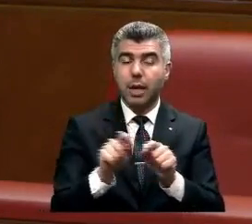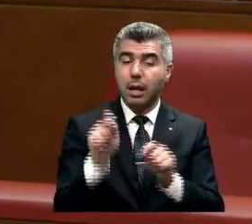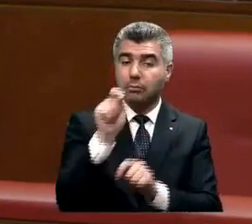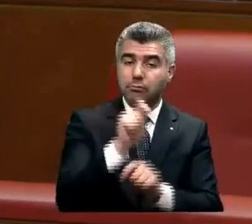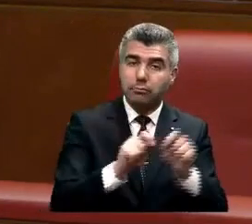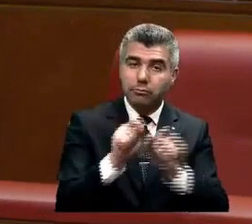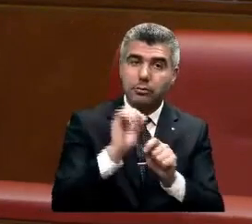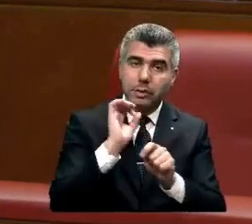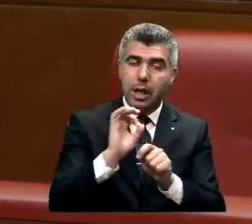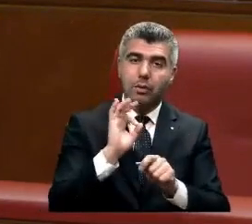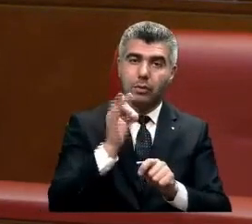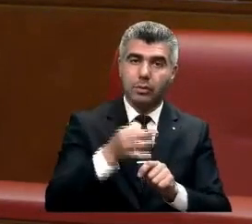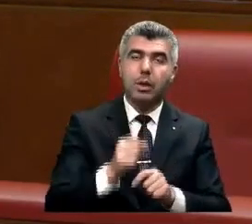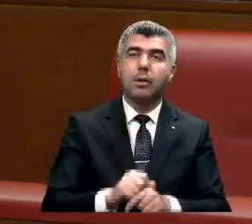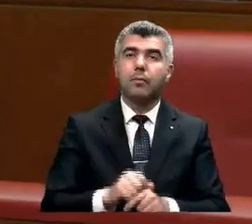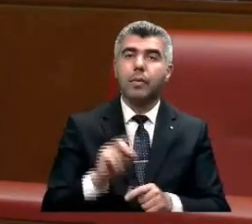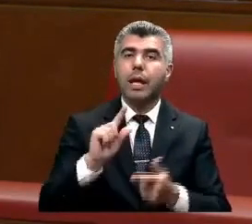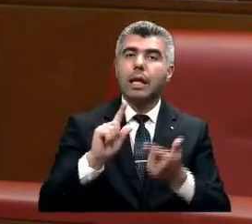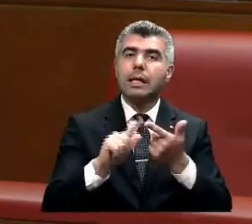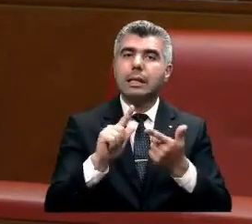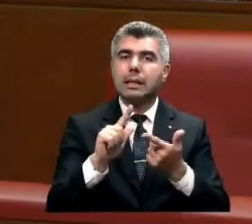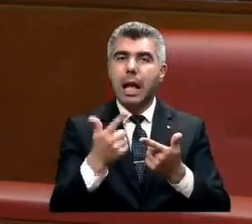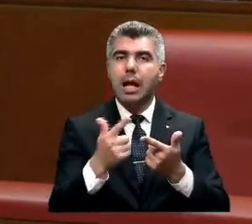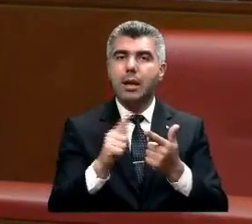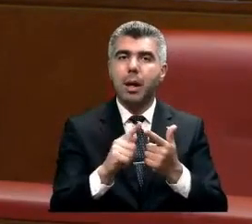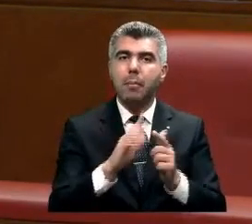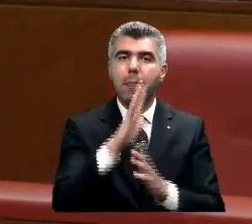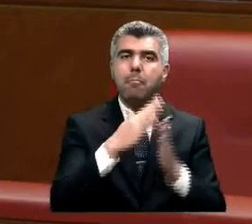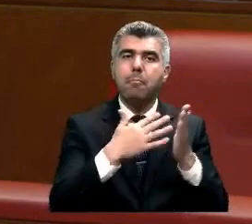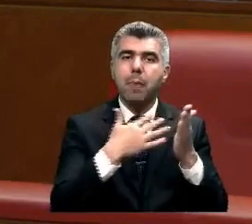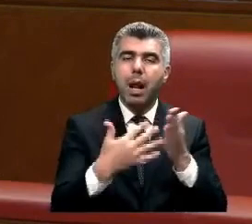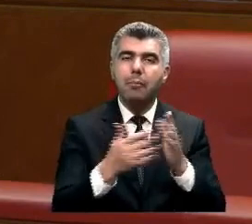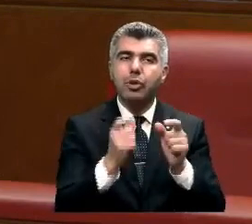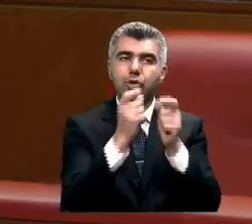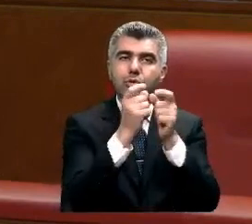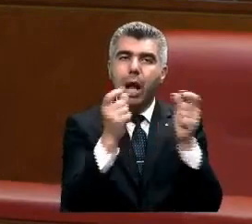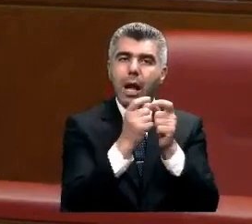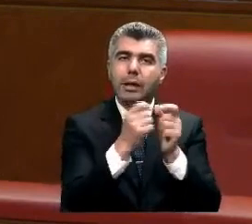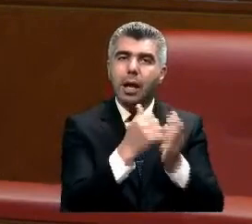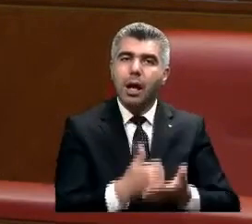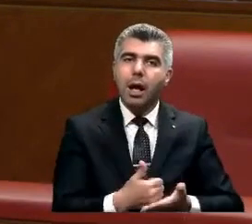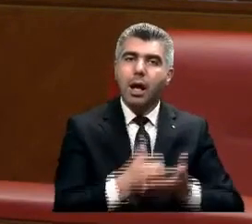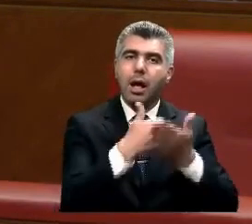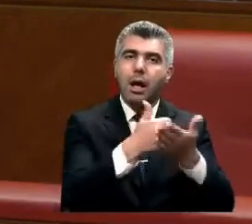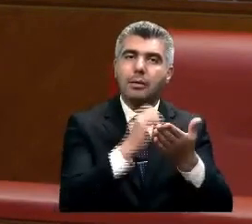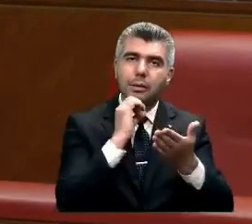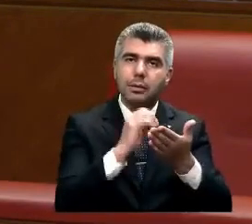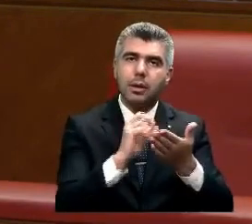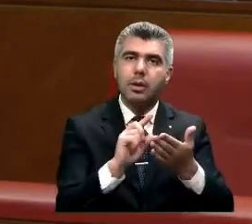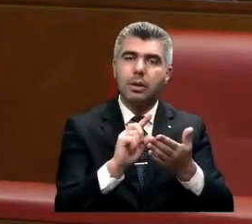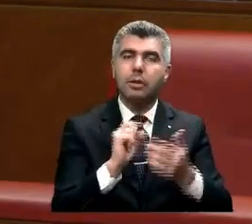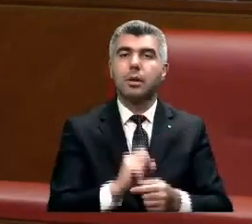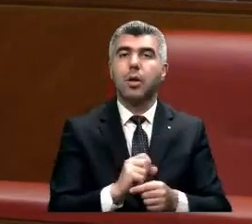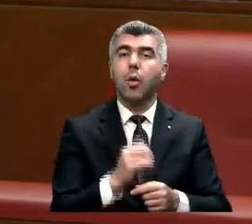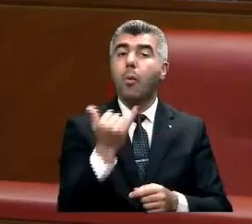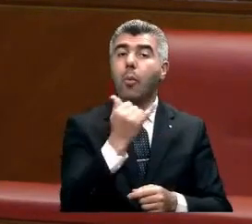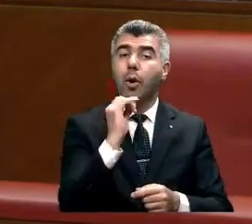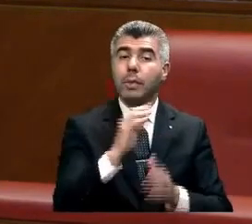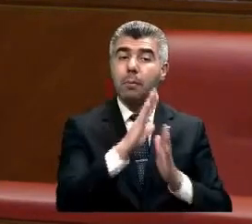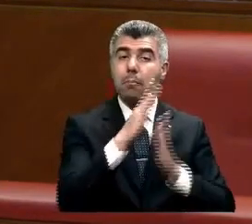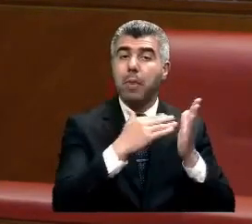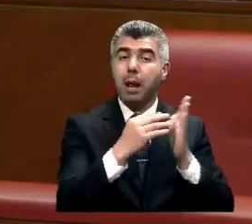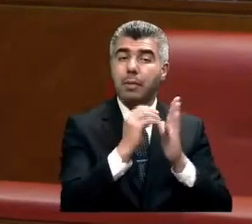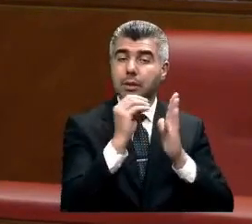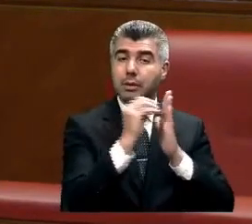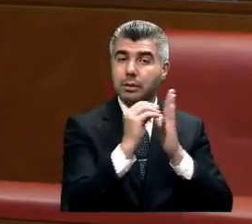اللوجستيكيين وذلك من خلال النسخه الثانيه من برنامج ان مقاوله الصغرى المتوسطه هذا البرنامج